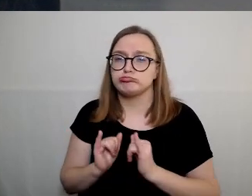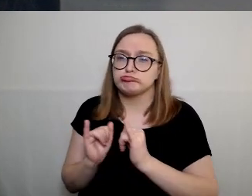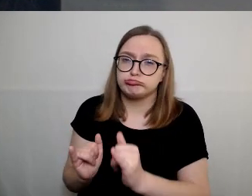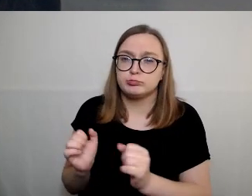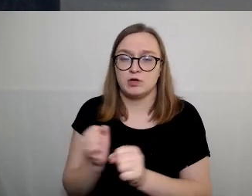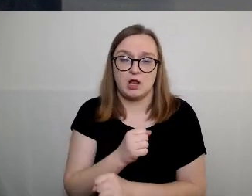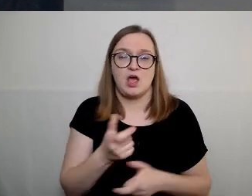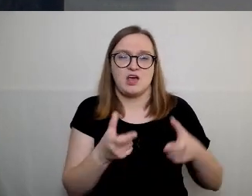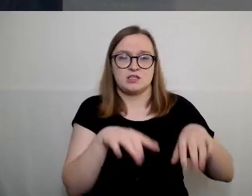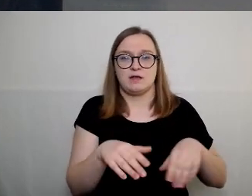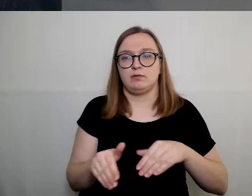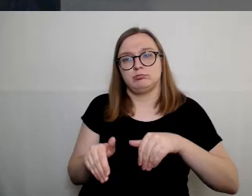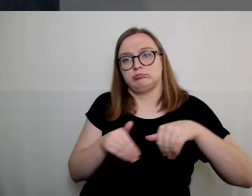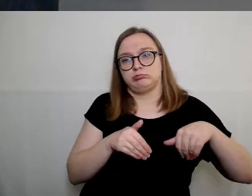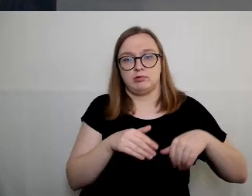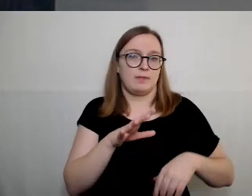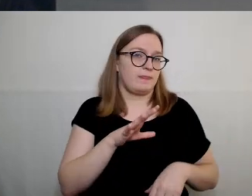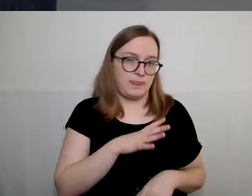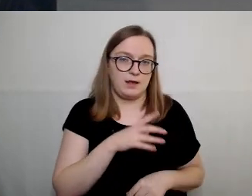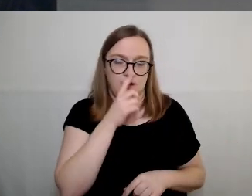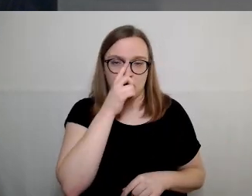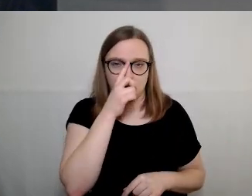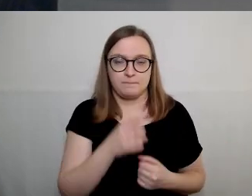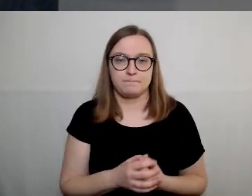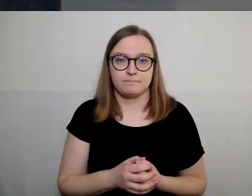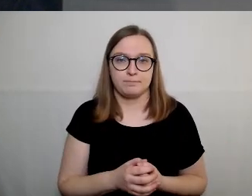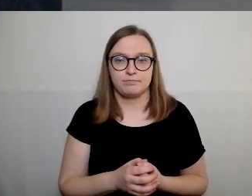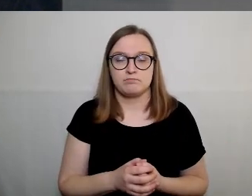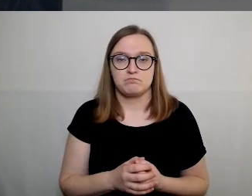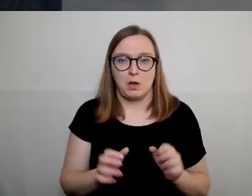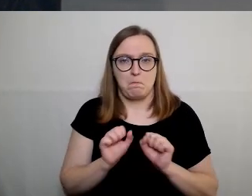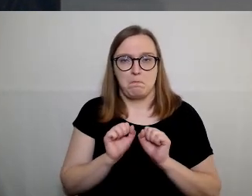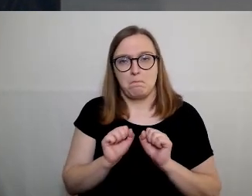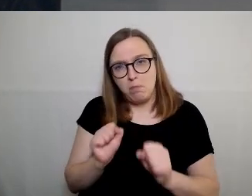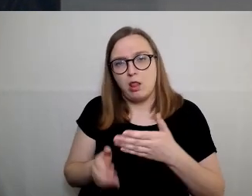nuo šalį likti negali. Be palaikymo.